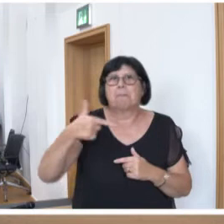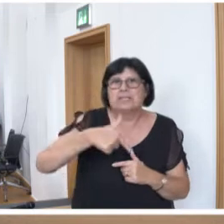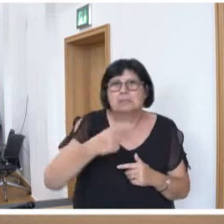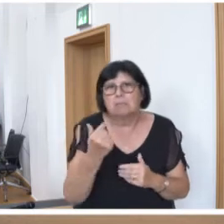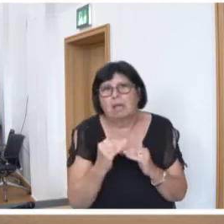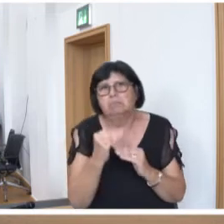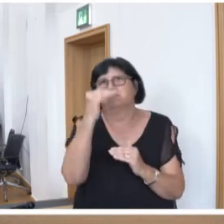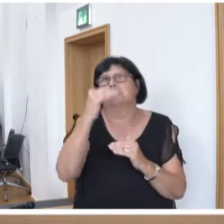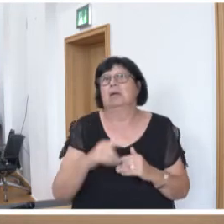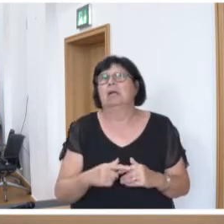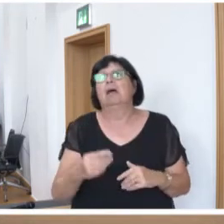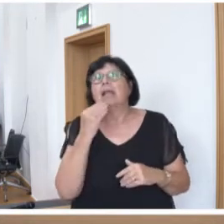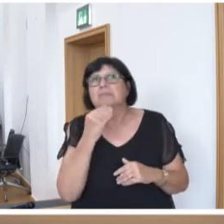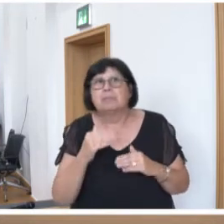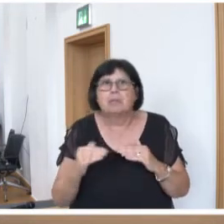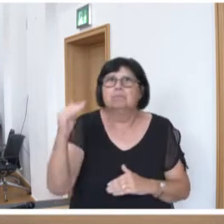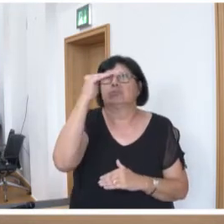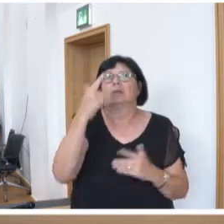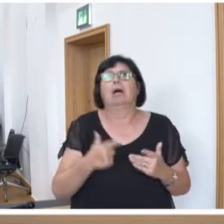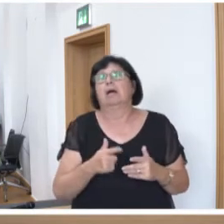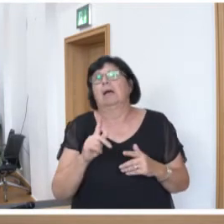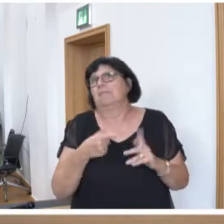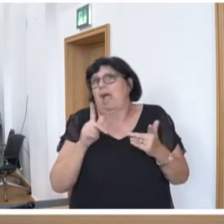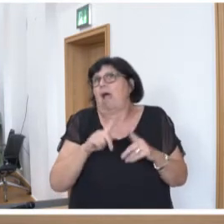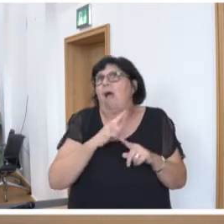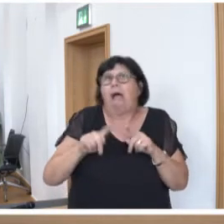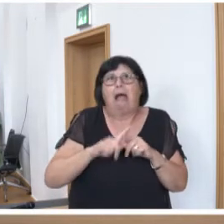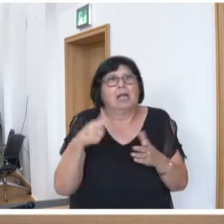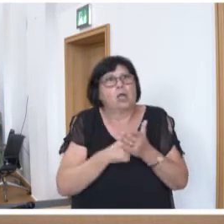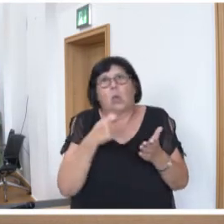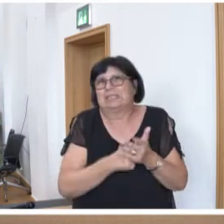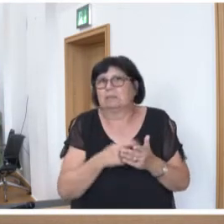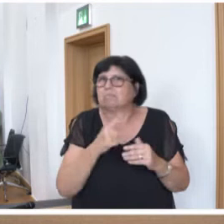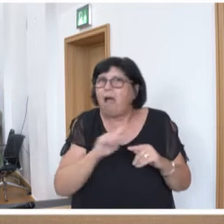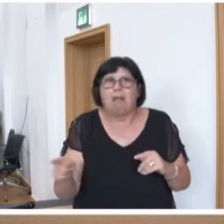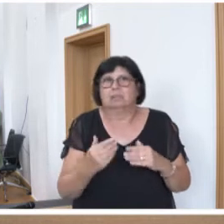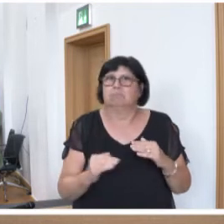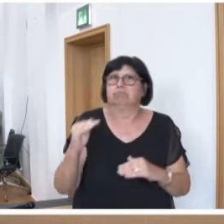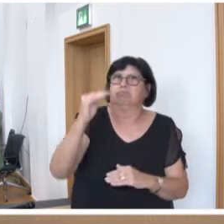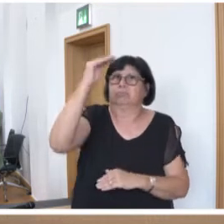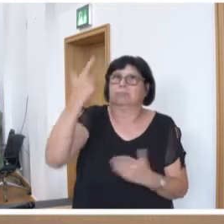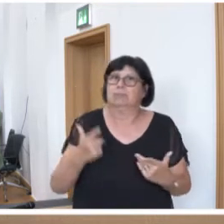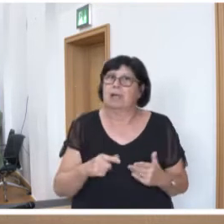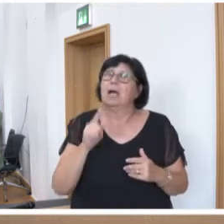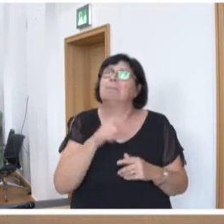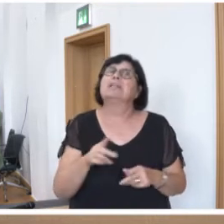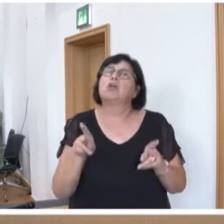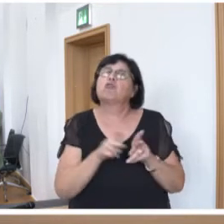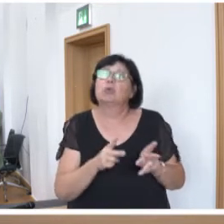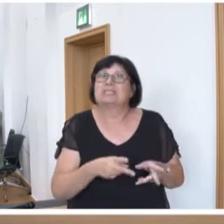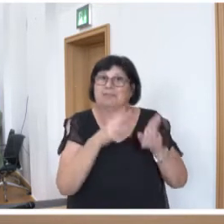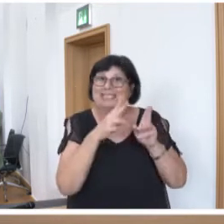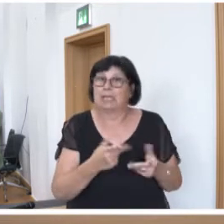schlichtweg Lebenserhaltungspreisen, Erhaltungskosten bewältigen können. Diese geben uns die Maßnahmen mit kurzfristigem Effekt.